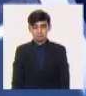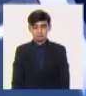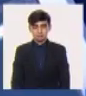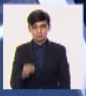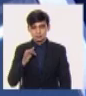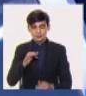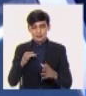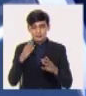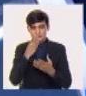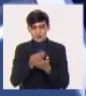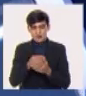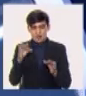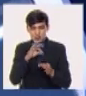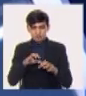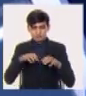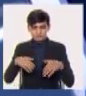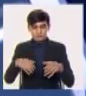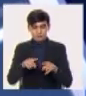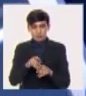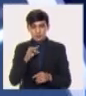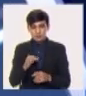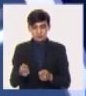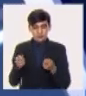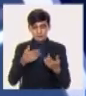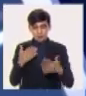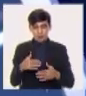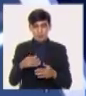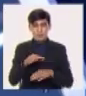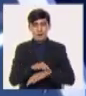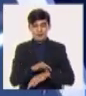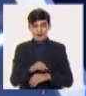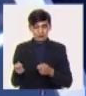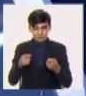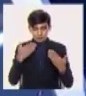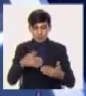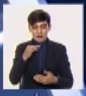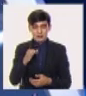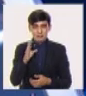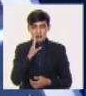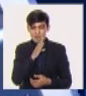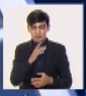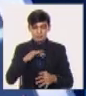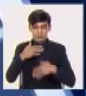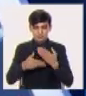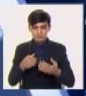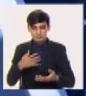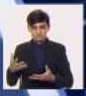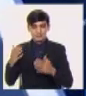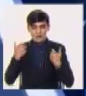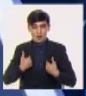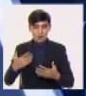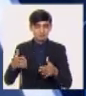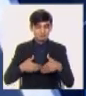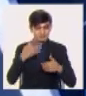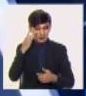Орайтын кілемімді, матамды әкелдім, енді ханамды орап, әкетейін десем, денесін бермей жатыр. Бүгін Алматыдағы нөмір